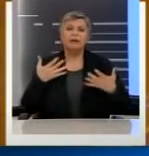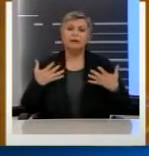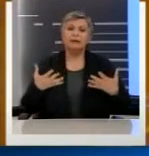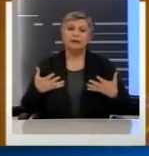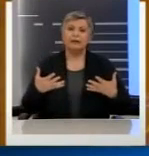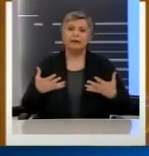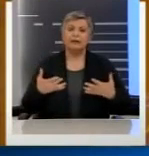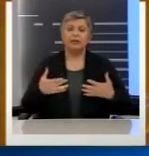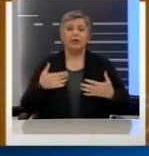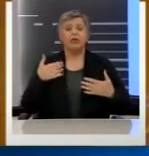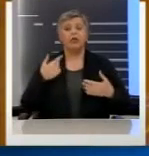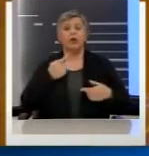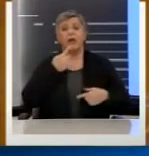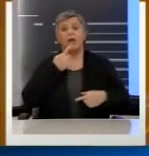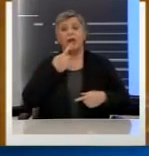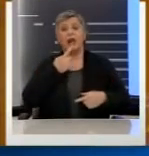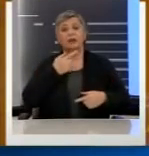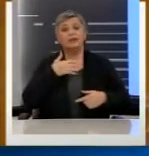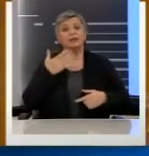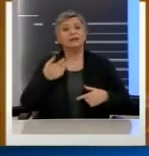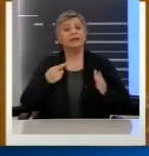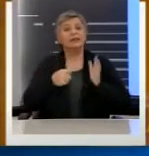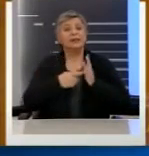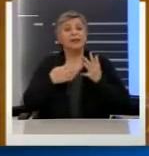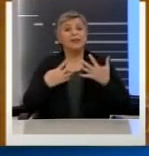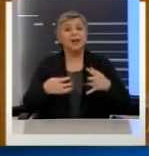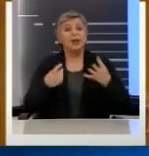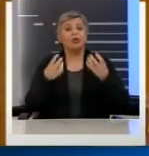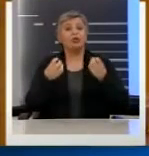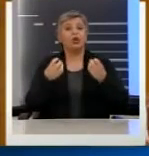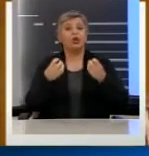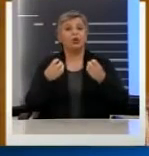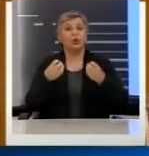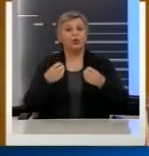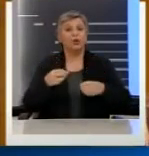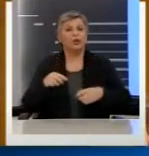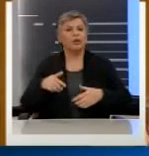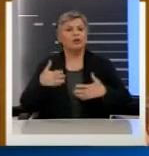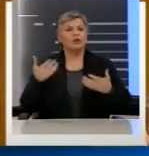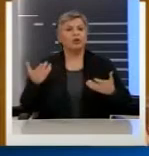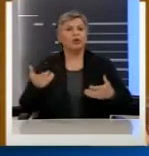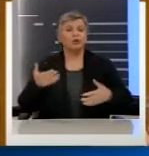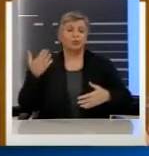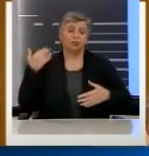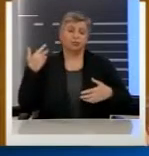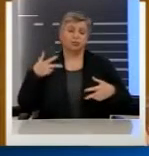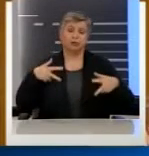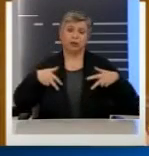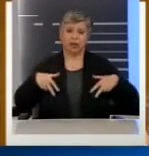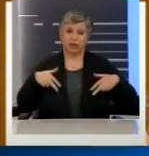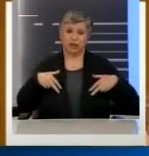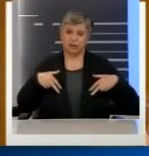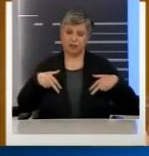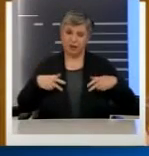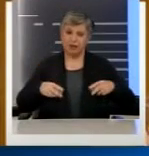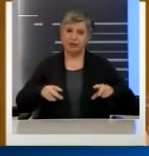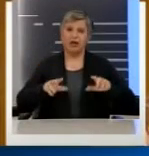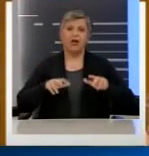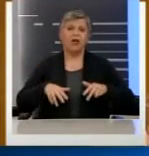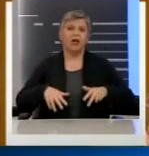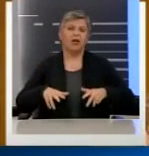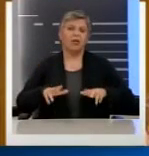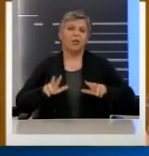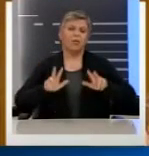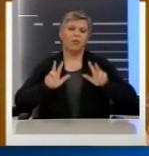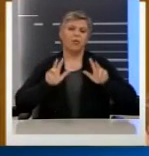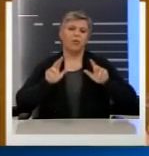όλο το πλαίσιο στη δεκαετία του 80 που ήρθε τότε από την κυβέρνηση του Πασόκ, με στήριξη όμως όλων των προοδευτικών δυνάμεων της